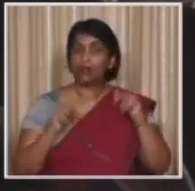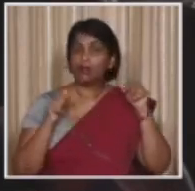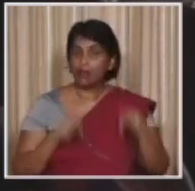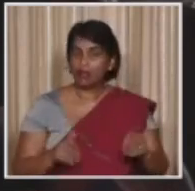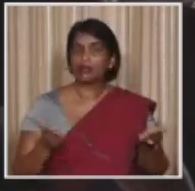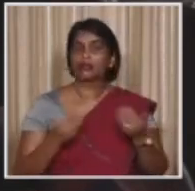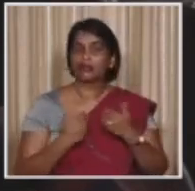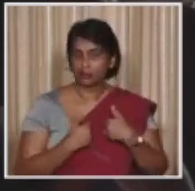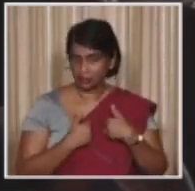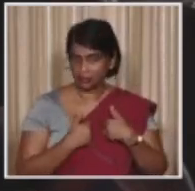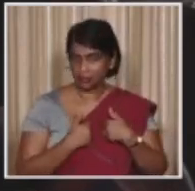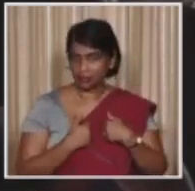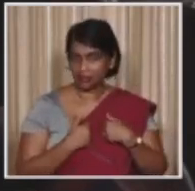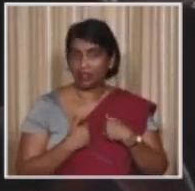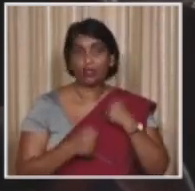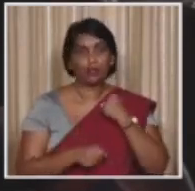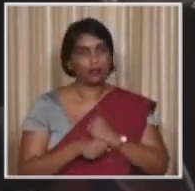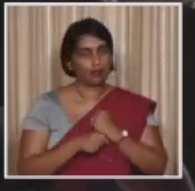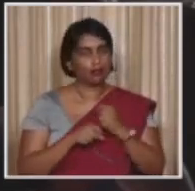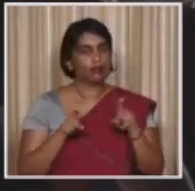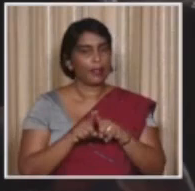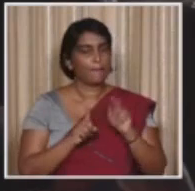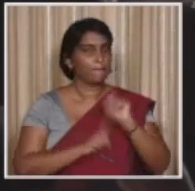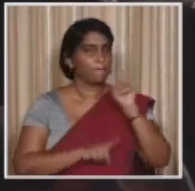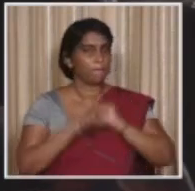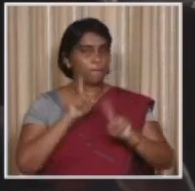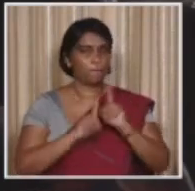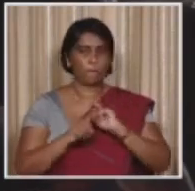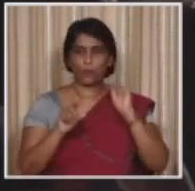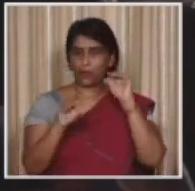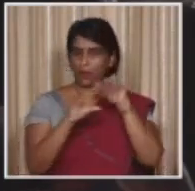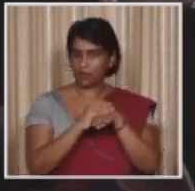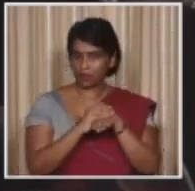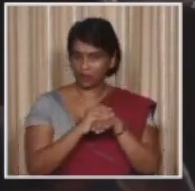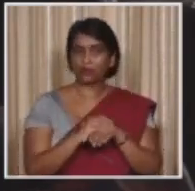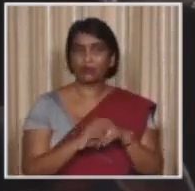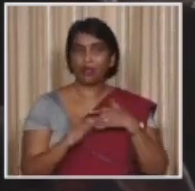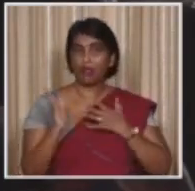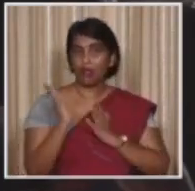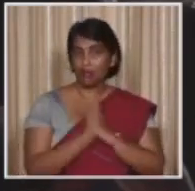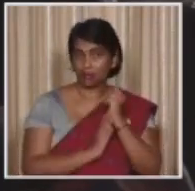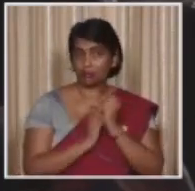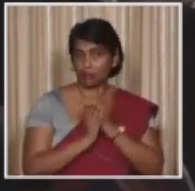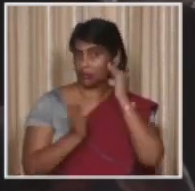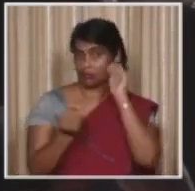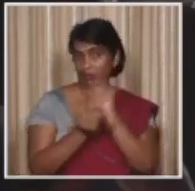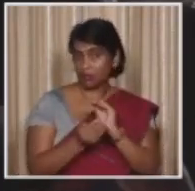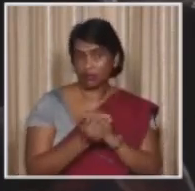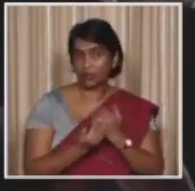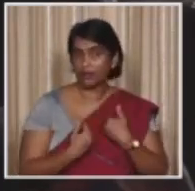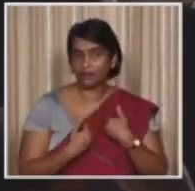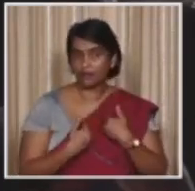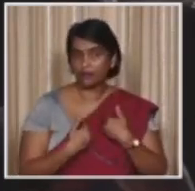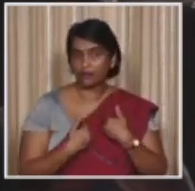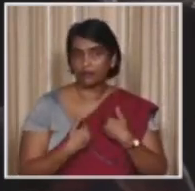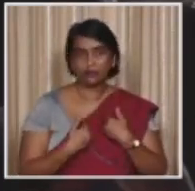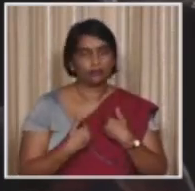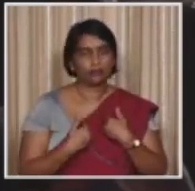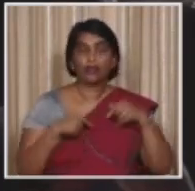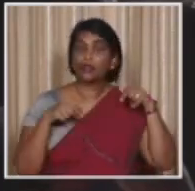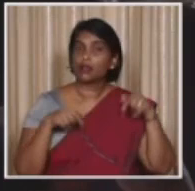අපි රජයක් හැටියට පාර්ලිමේන්තුව තුළ අපේ අයිතීන් ආරක්ෂා වෙනවද?